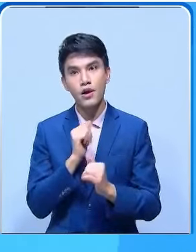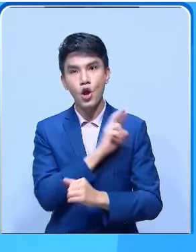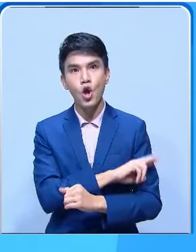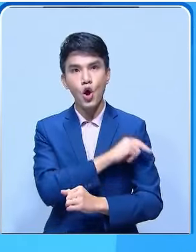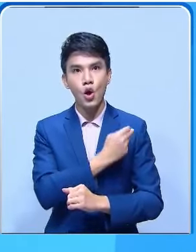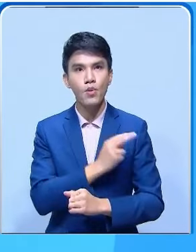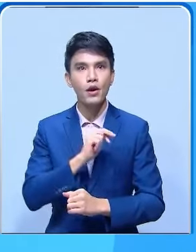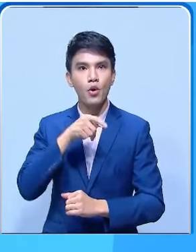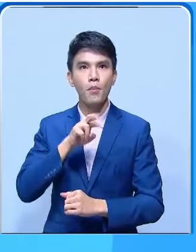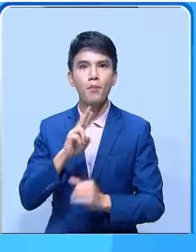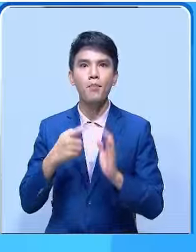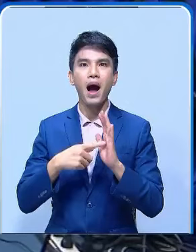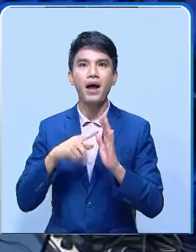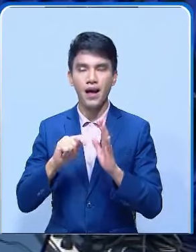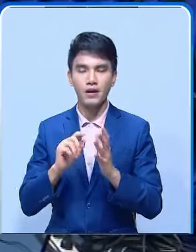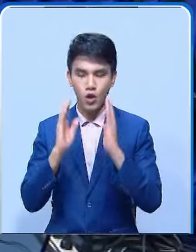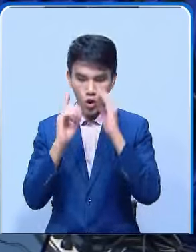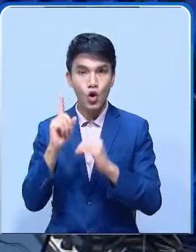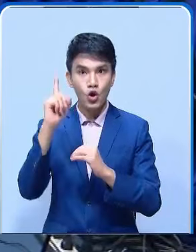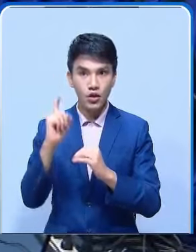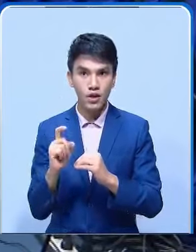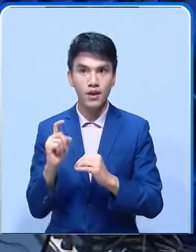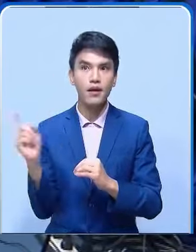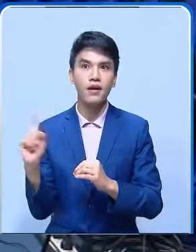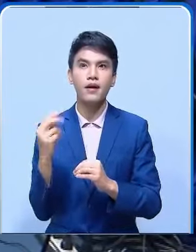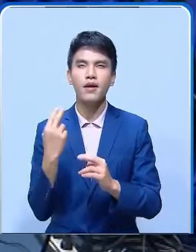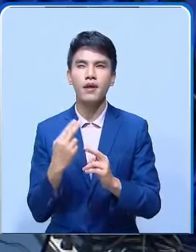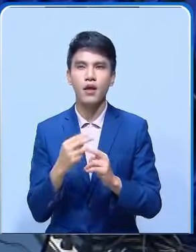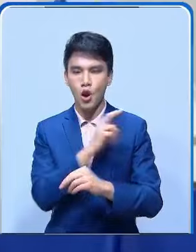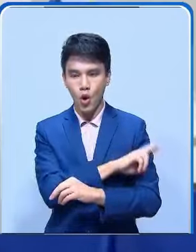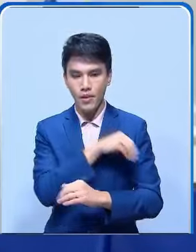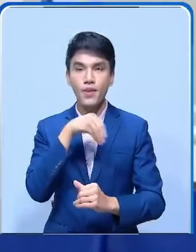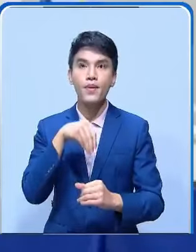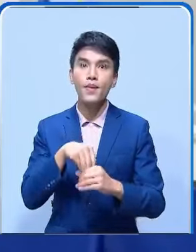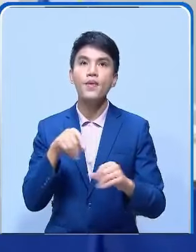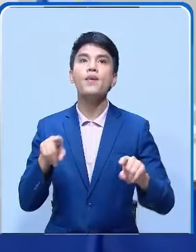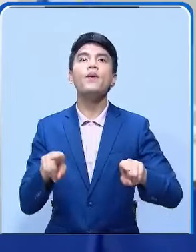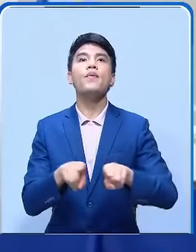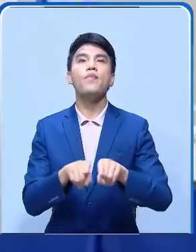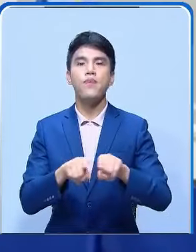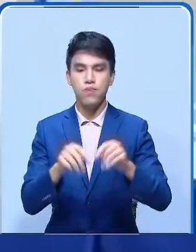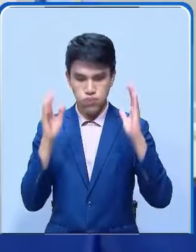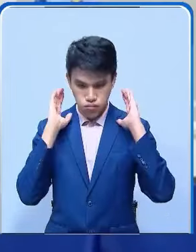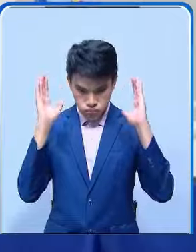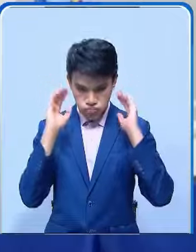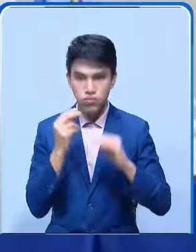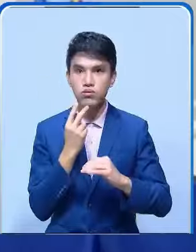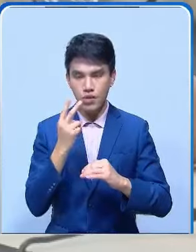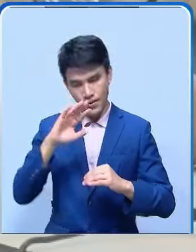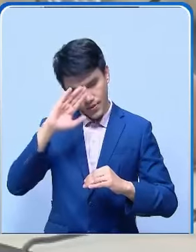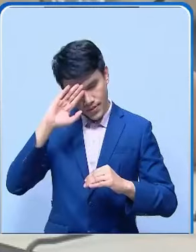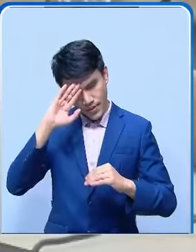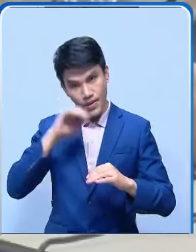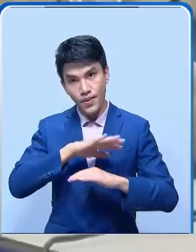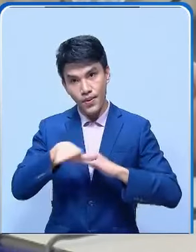นพรัตน์ราชธานีแล้วคนเสียชีวิตก็รายล่าสุดก็อยู่ที่โรงพยาบาลนี้ด้วยเนี่ยก็มีการแถลงข่าวบอกหลังจากพบผู้ป่วยที่มารักษา